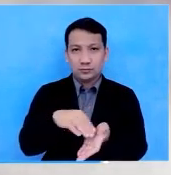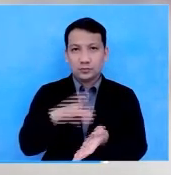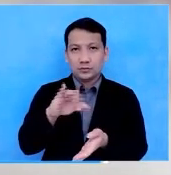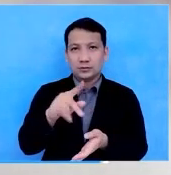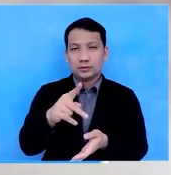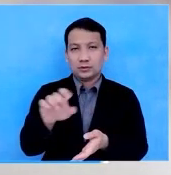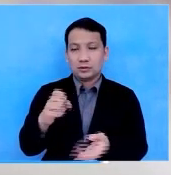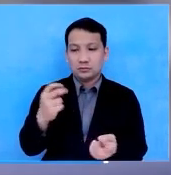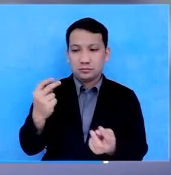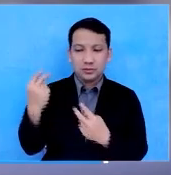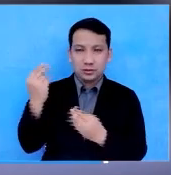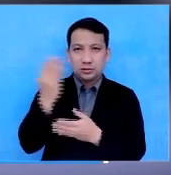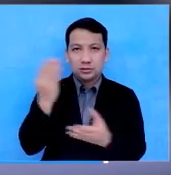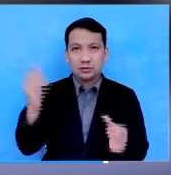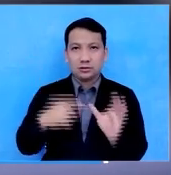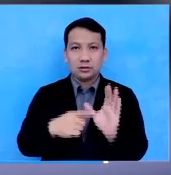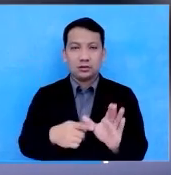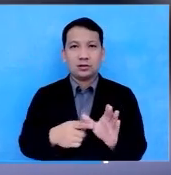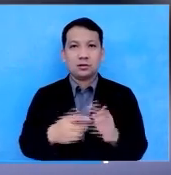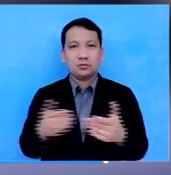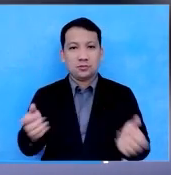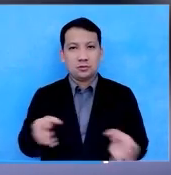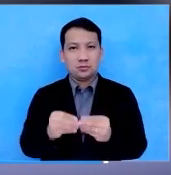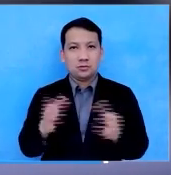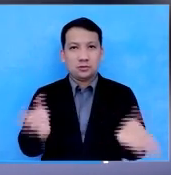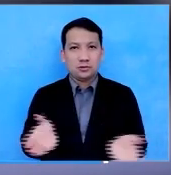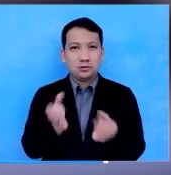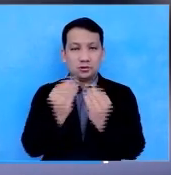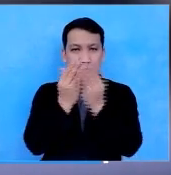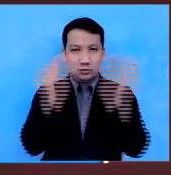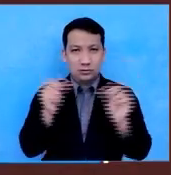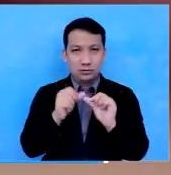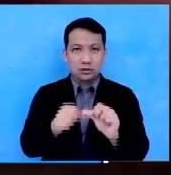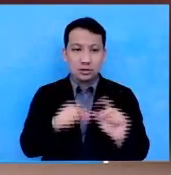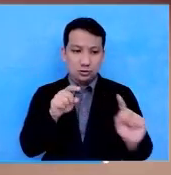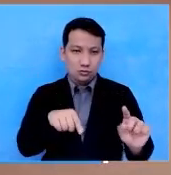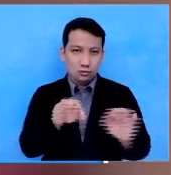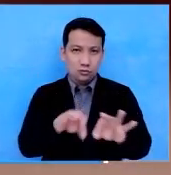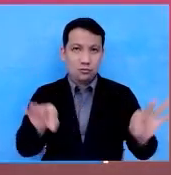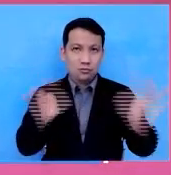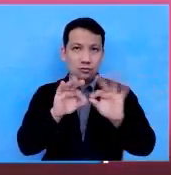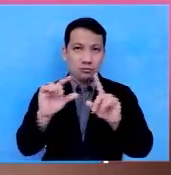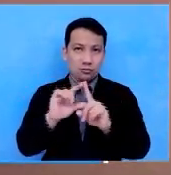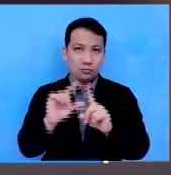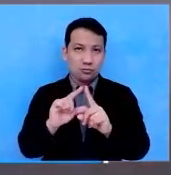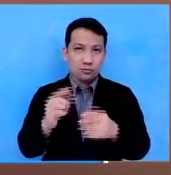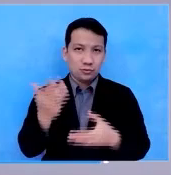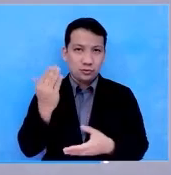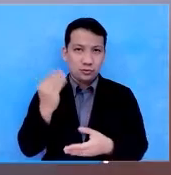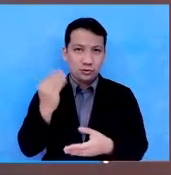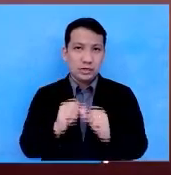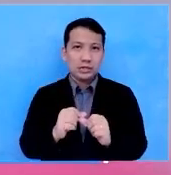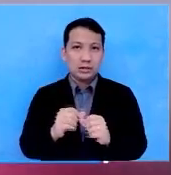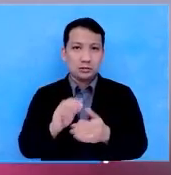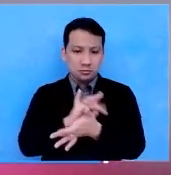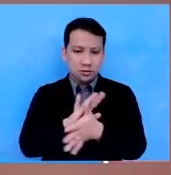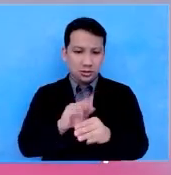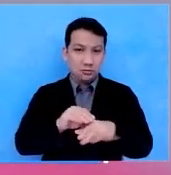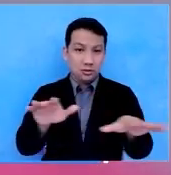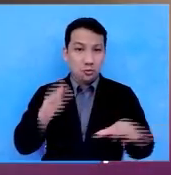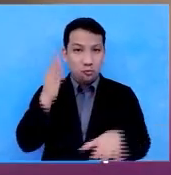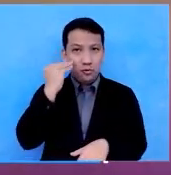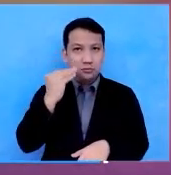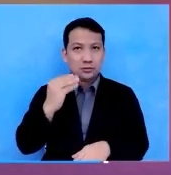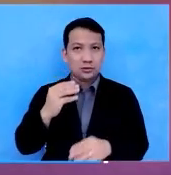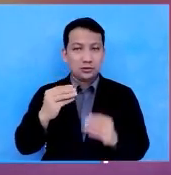background, nag-share po ako ng mga motivational messages kasi at that time, yun po yung mga words na kailangan ko because yung pandemic medyo ang mental